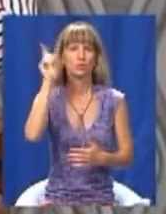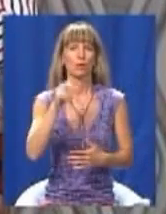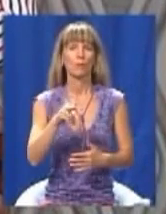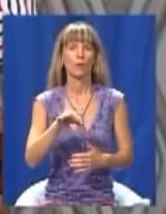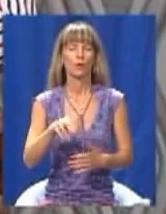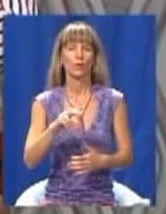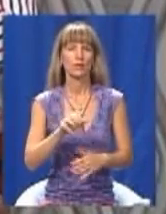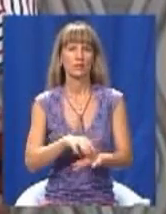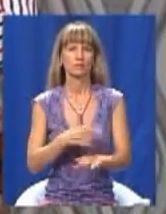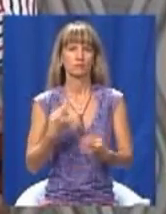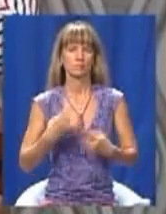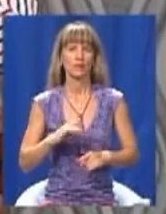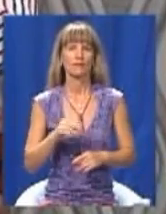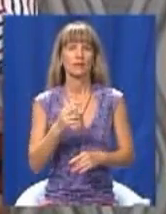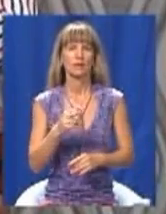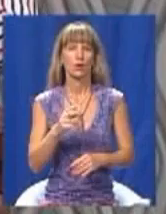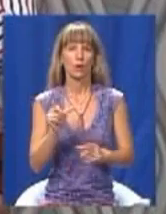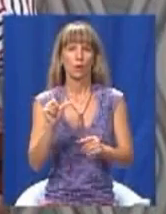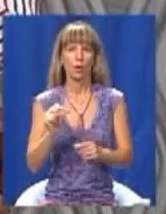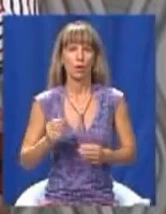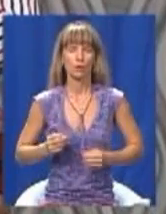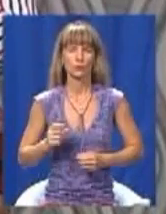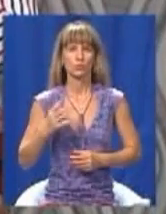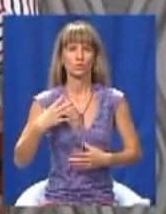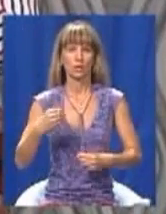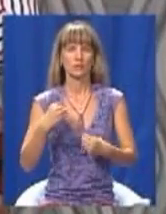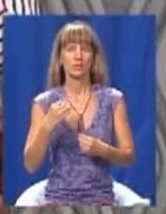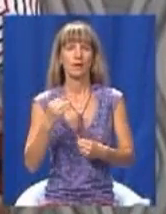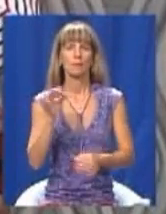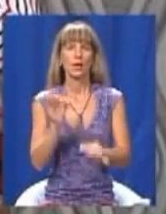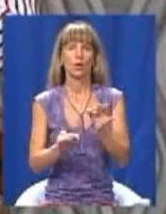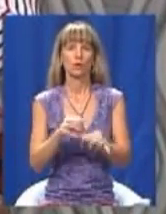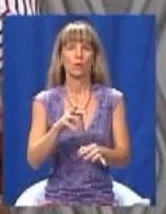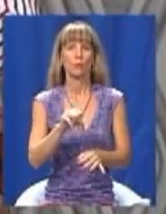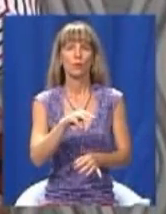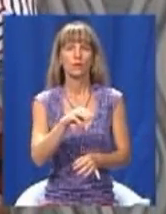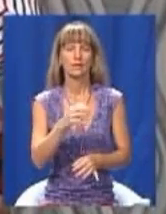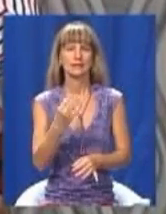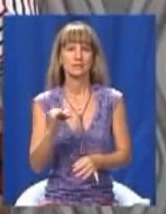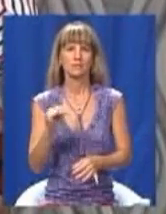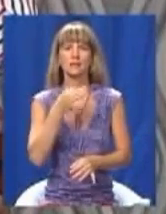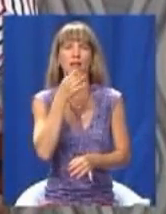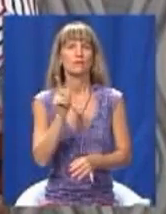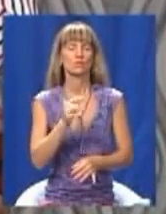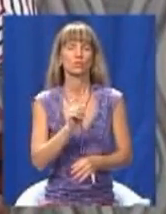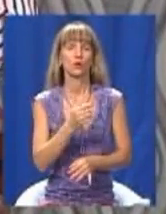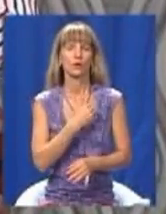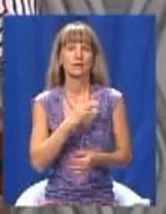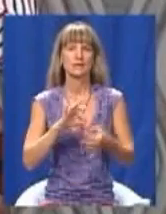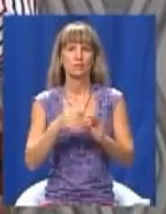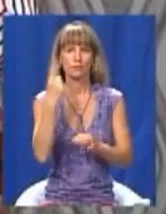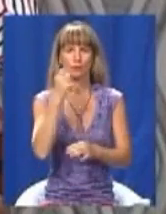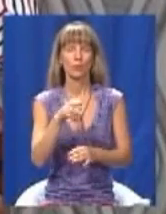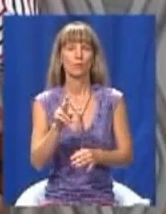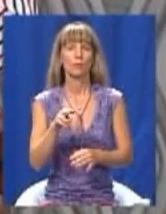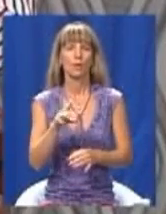кішок походить від короткошерстних котиків у результаті природньої мутації. Начебто сказали вам усе, що хотіли, складну таку інформацію про те,